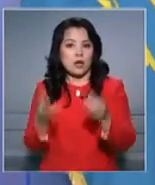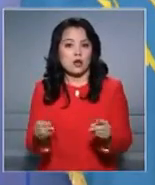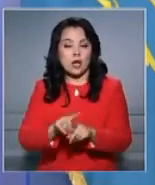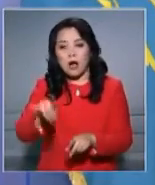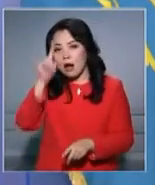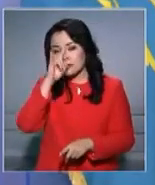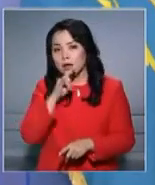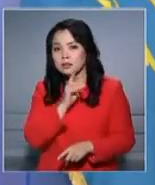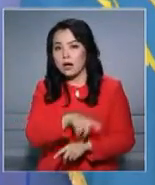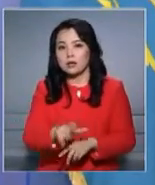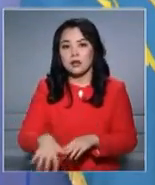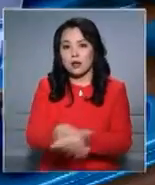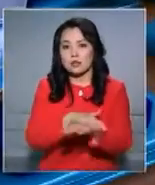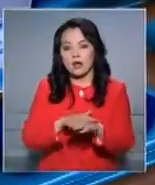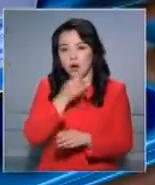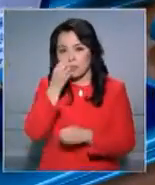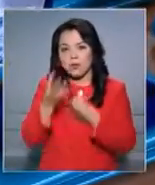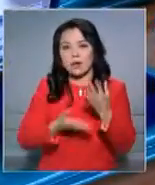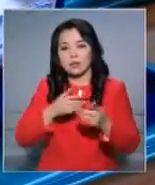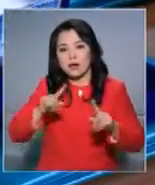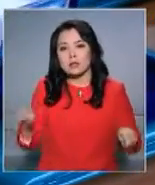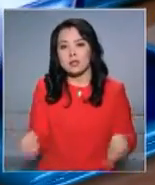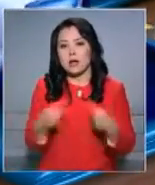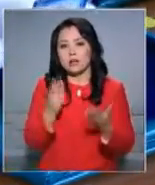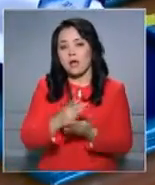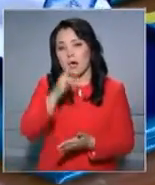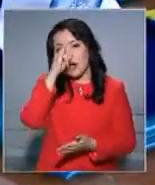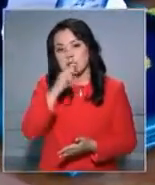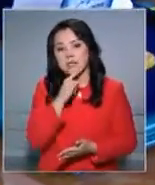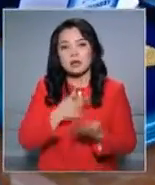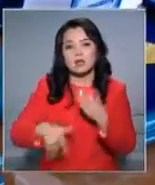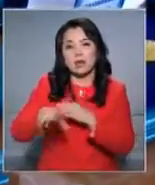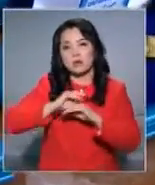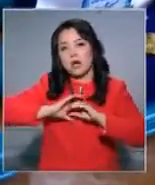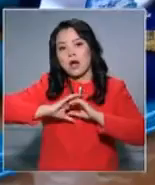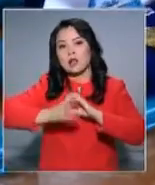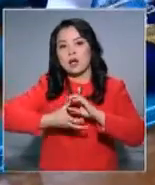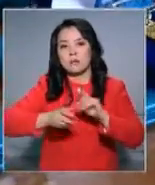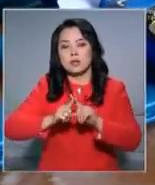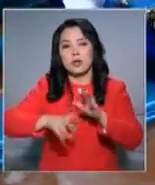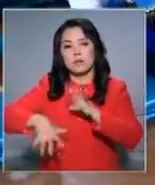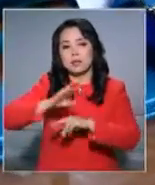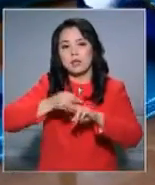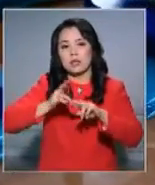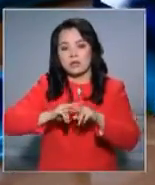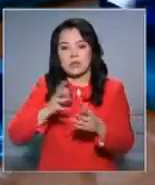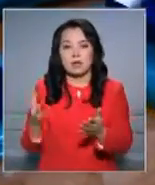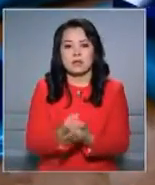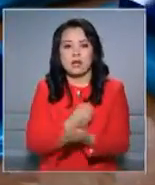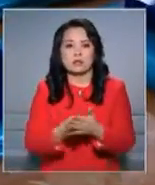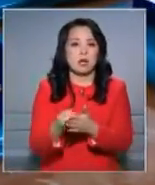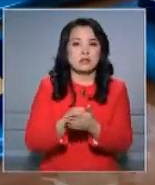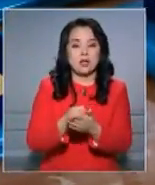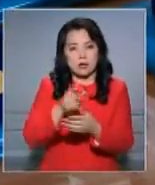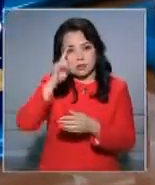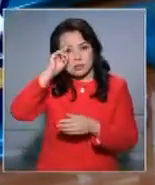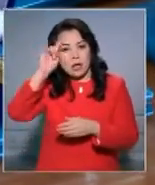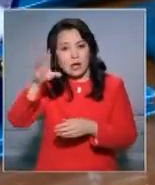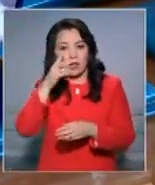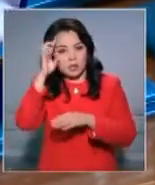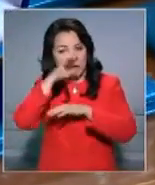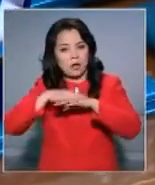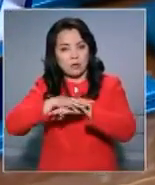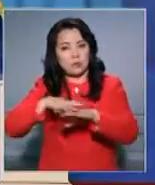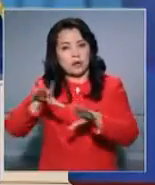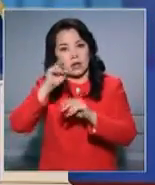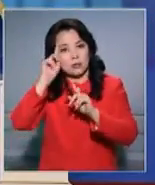қазір қайратпенен өркендеттік. Қазақстан күллі әлемге кемел келешегін ұмтылған жасампаз ел ретінде